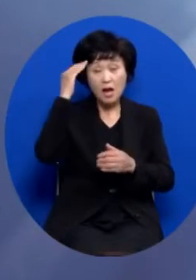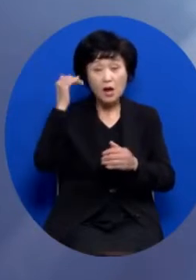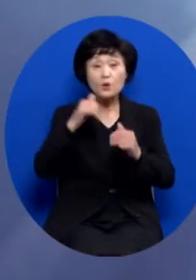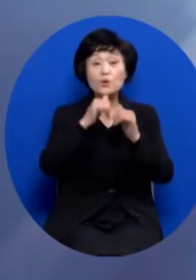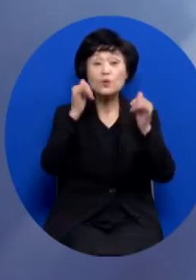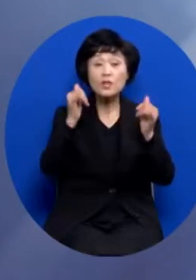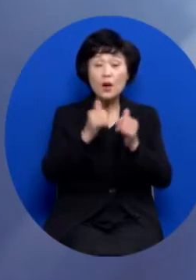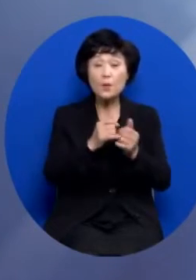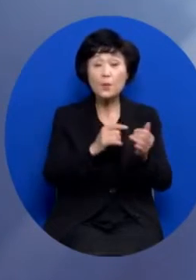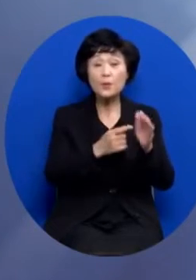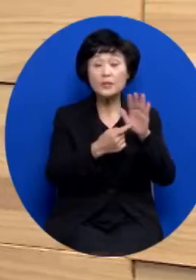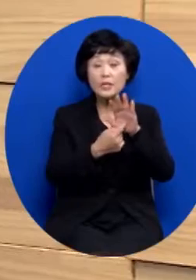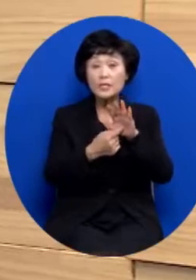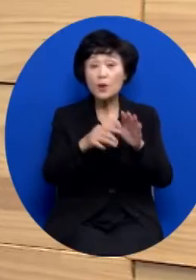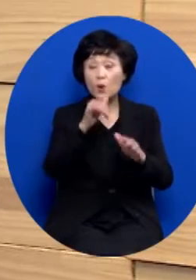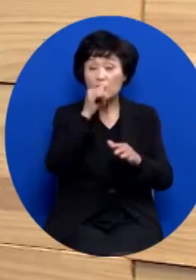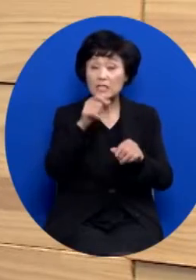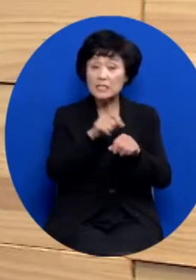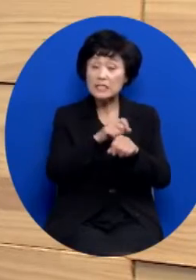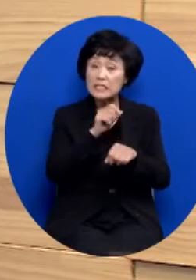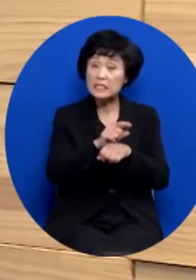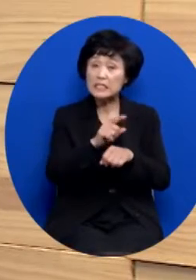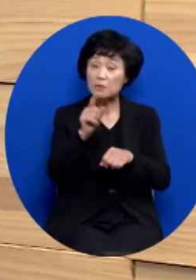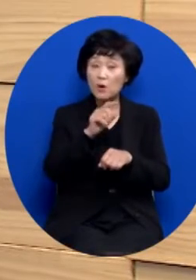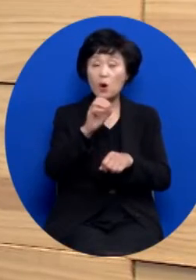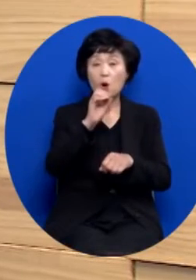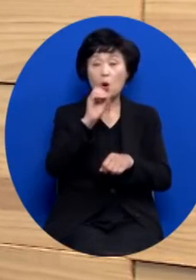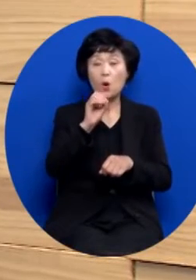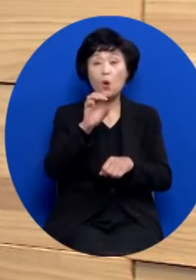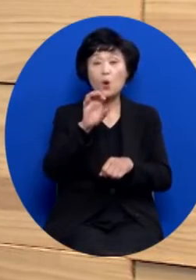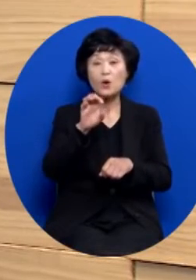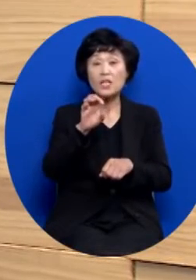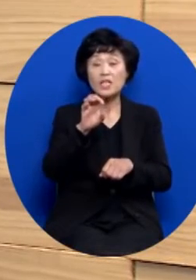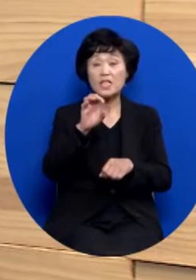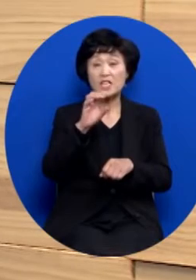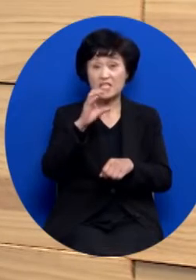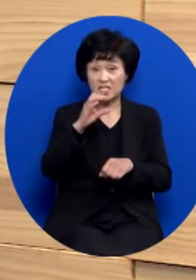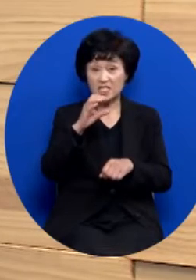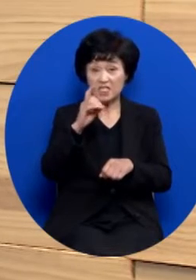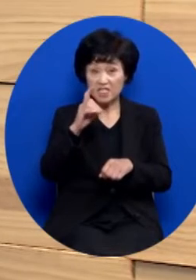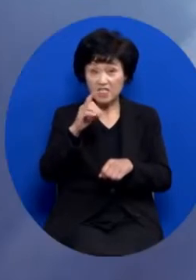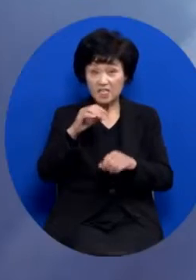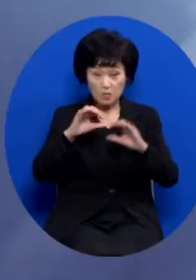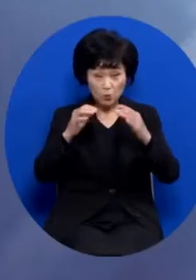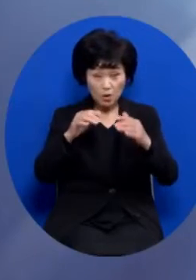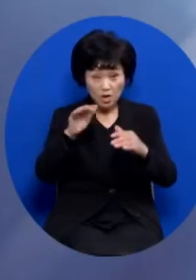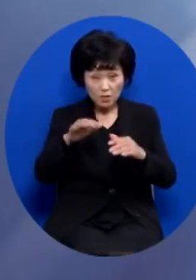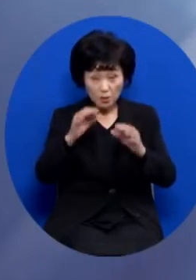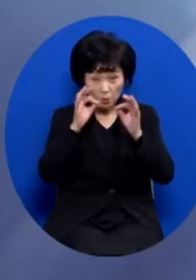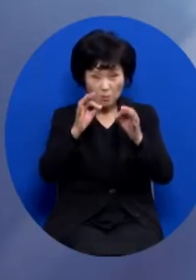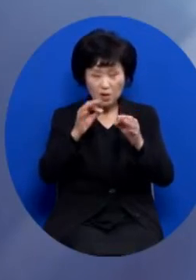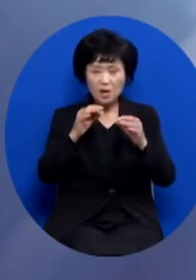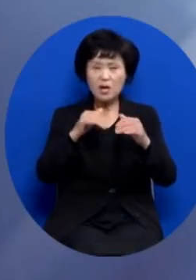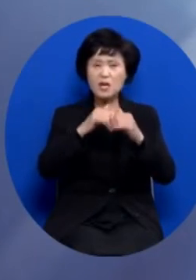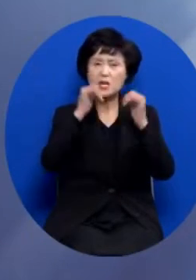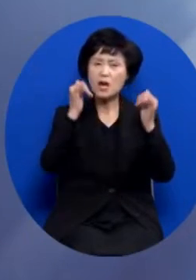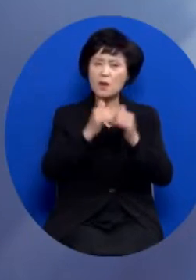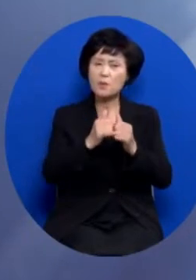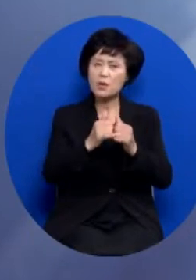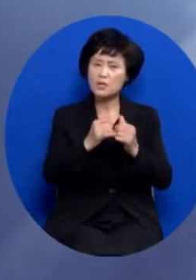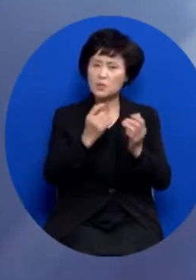특징 중을 보면 한국 사회뿐만 아니라 OECD 국가 일반적인 건데요. 사회적 고립, 절망, 또 그에